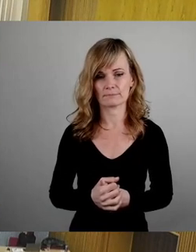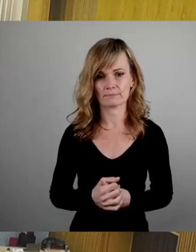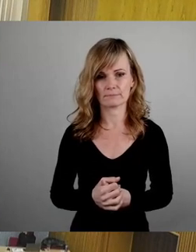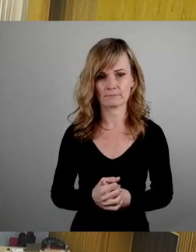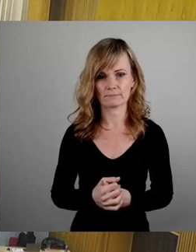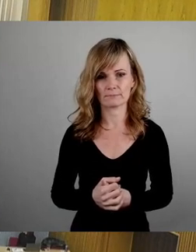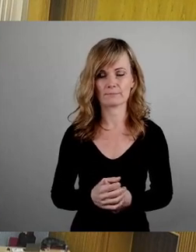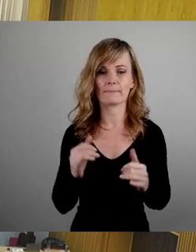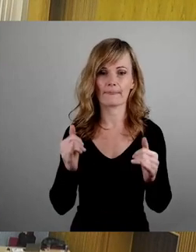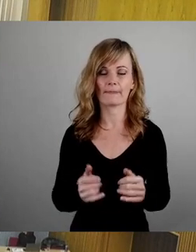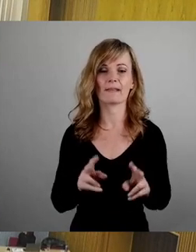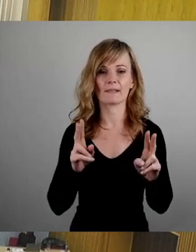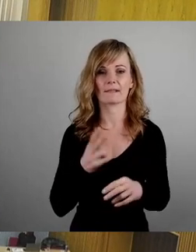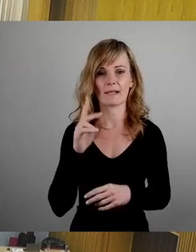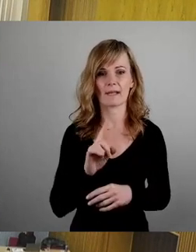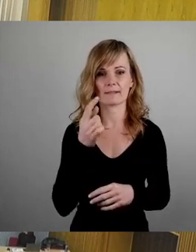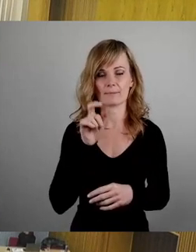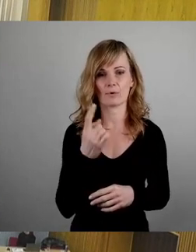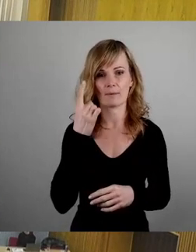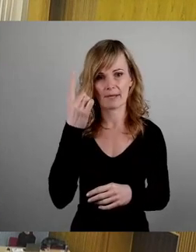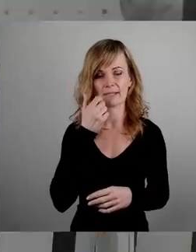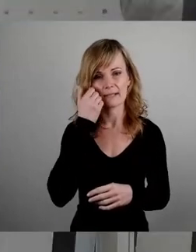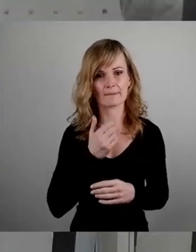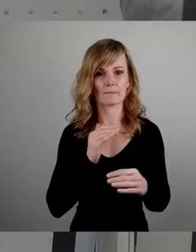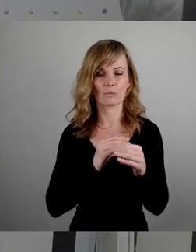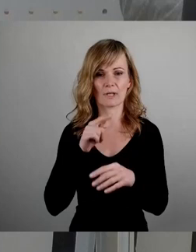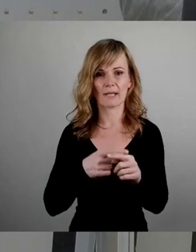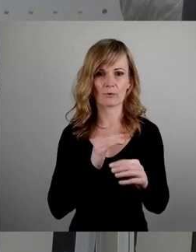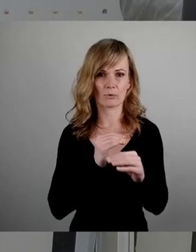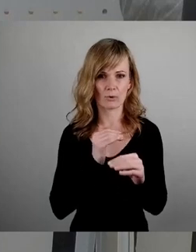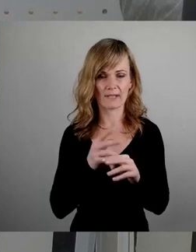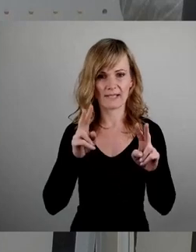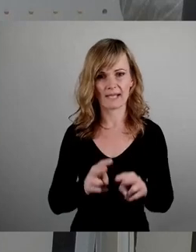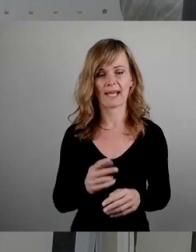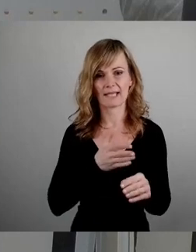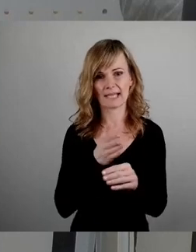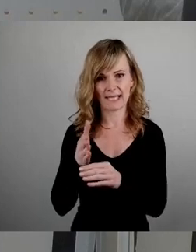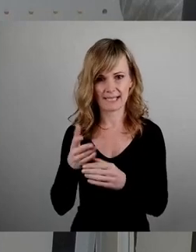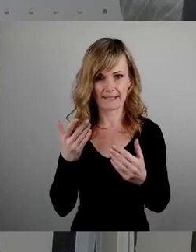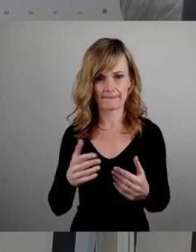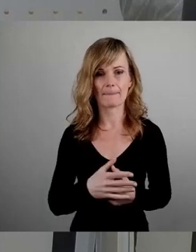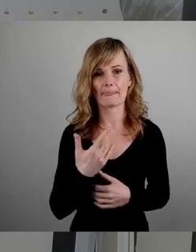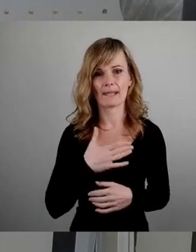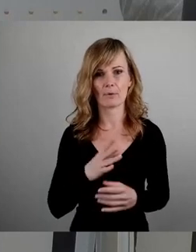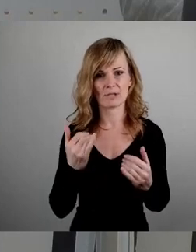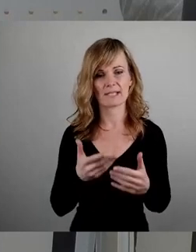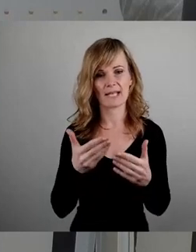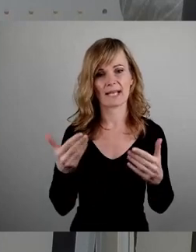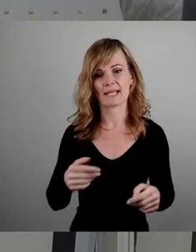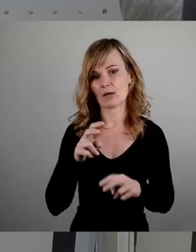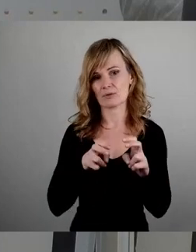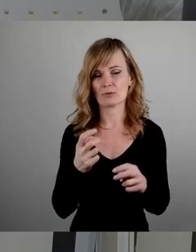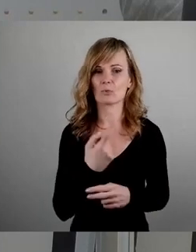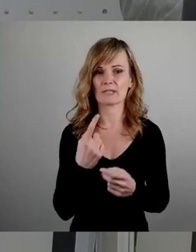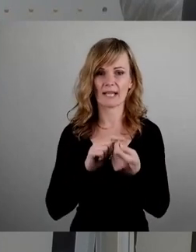Ja, sehr geehrter Herr Erster Bürgermeister, liebe Kolleginnen und Kollegen, sehr geehrte Gäste. Ich möchte die Gelegenheit nutzen und unseren